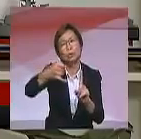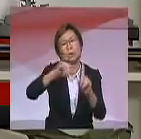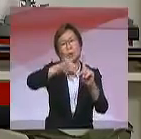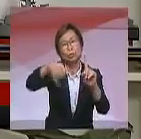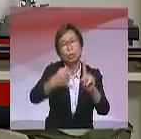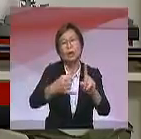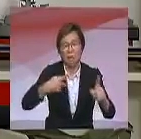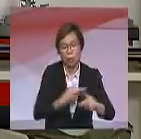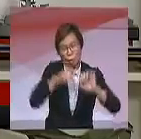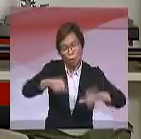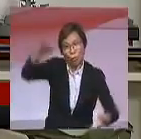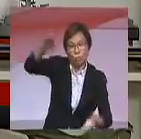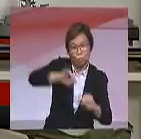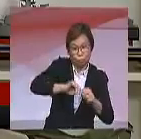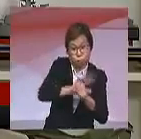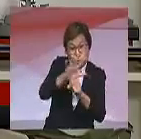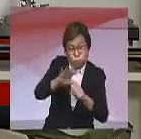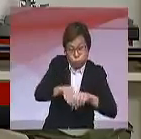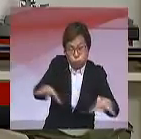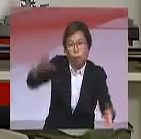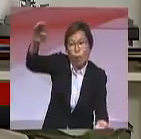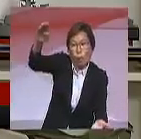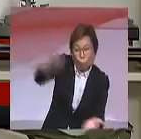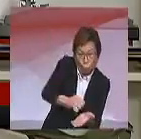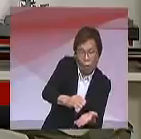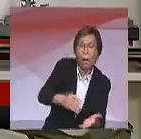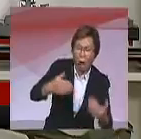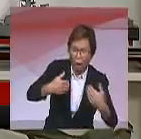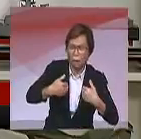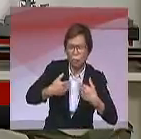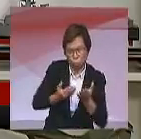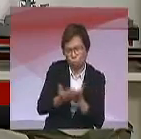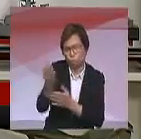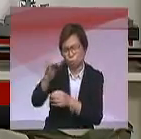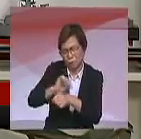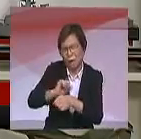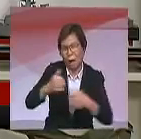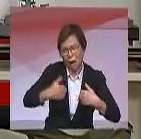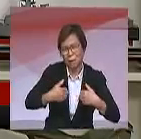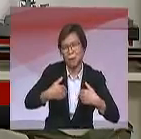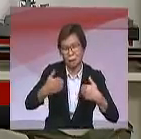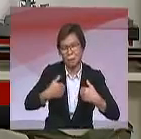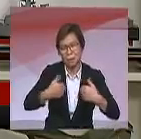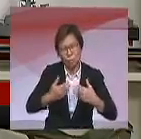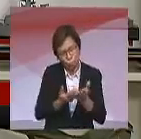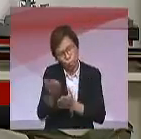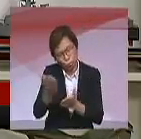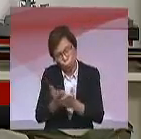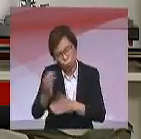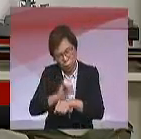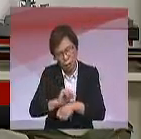jangkitan COVID-19 ini. Ada lagi yang perlu terus bekerja. Ya, saya percaya ada lagi yang terus